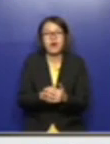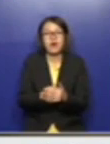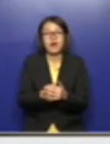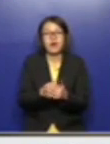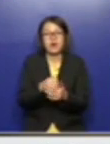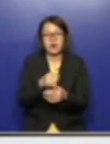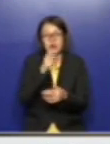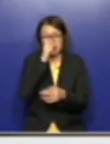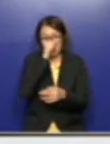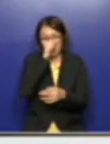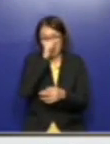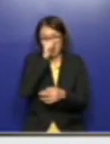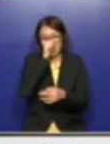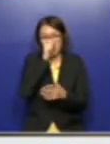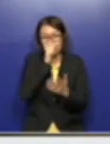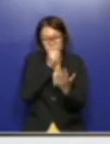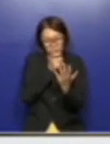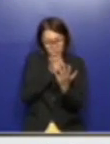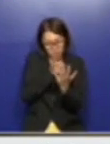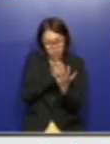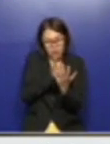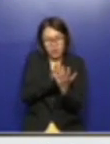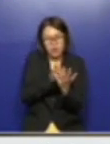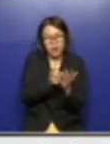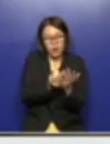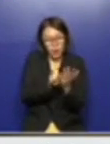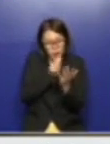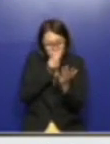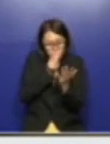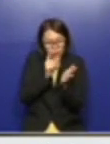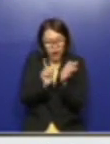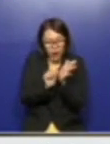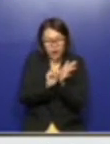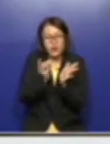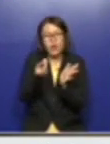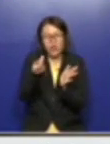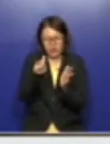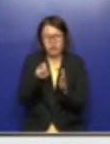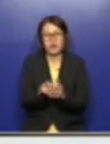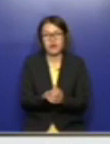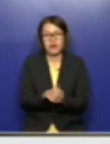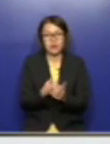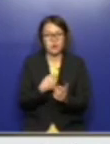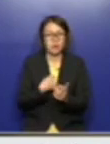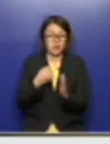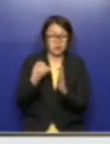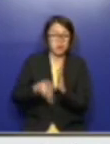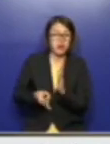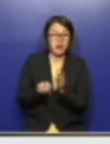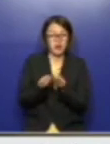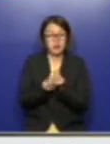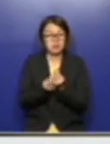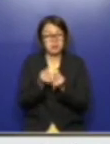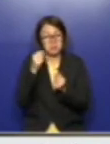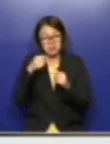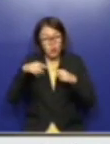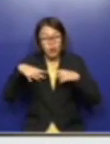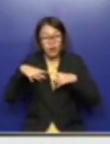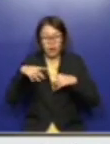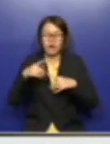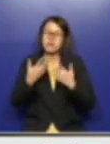ลองสแกนด้วยตัวเองท่านลองเข้าดูฮะมันจะขึ้นอยู่ว่ามีคนดูไปกี่ครั้งซึ่งผมอาจจะผิดก็ได้นะครับตัวเลขมันอาจจะไม่ใช่แบบนั้นก็